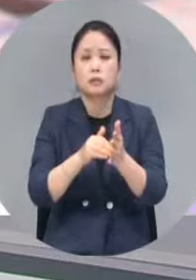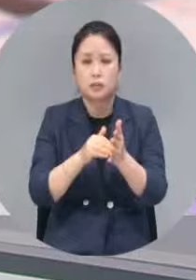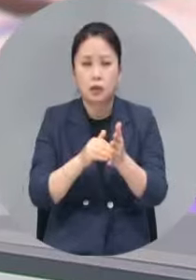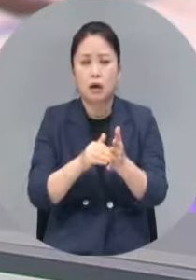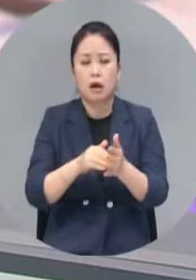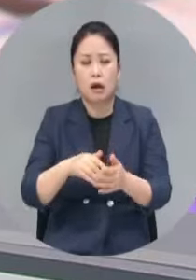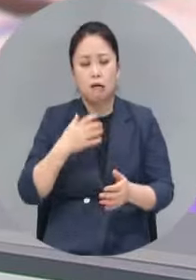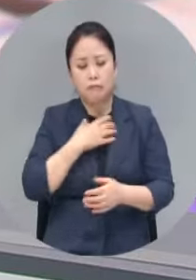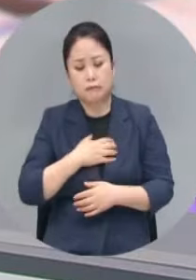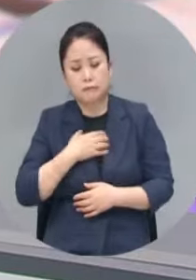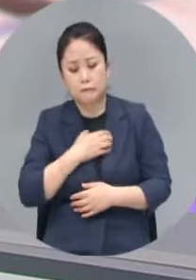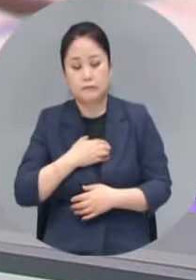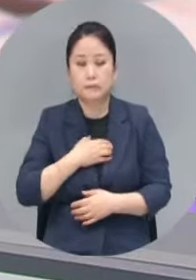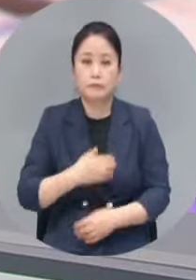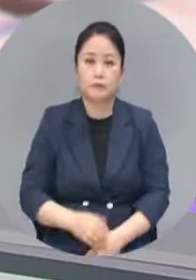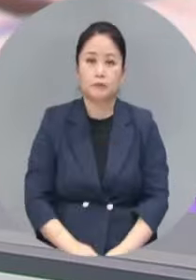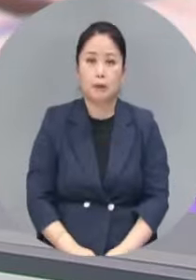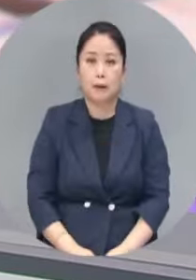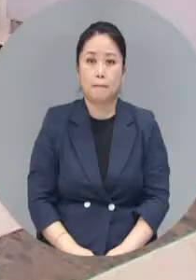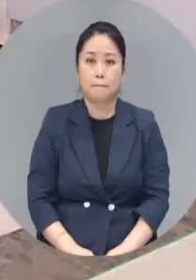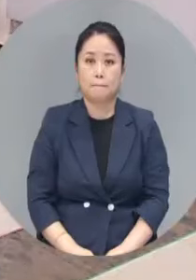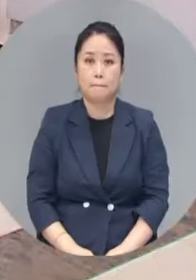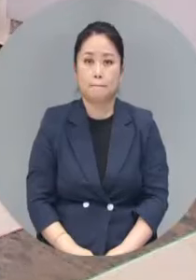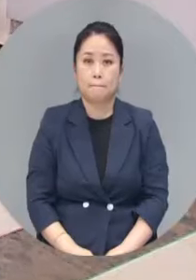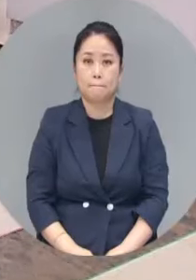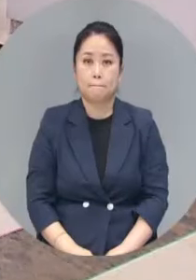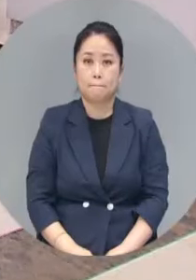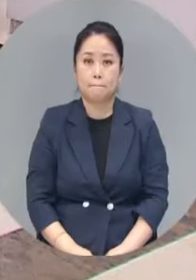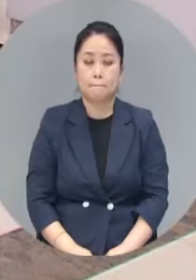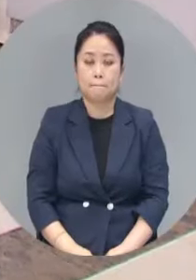토로했습니다. 유태경 기자입니다.